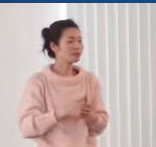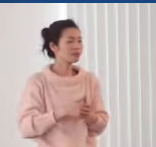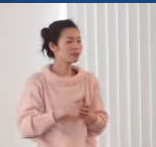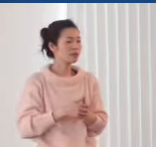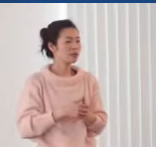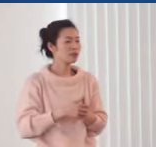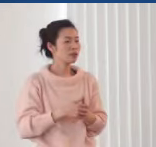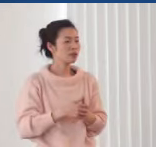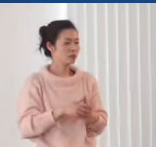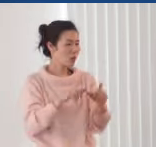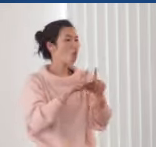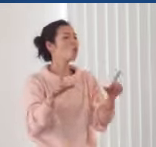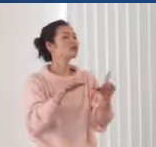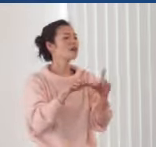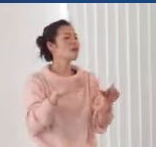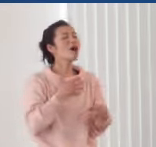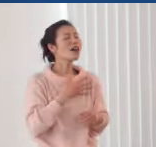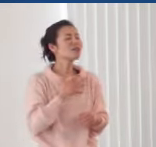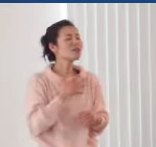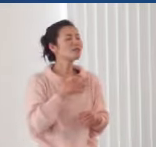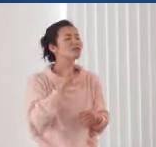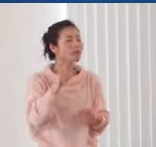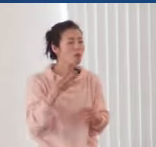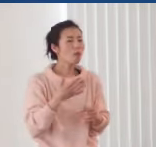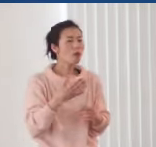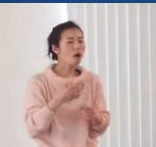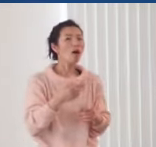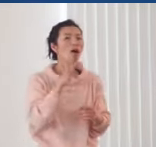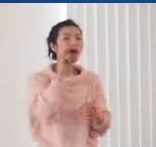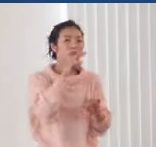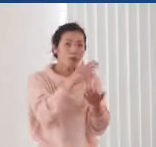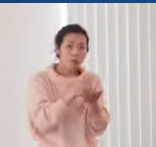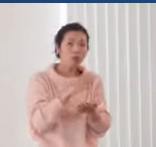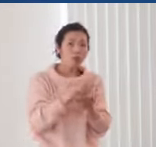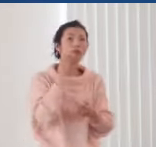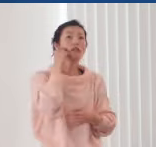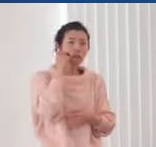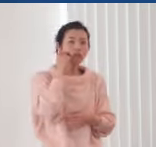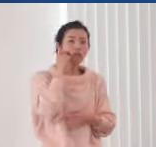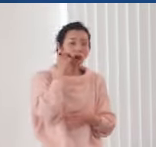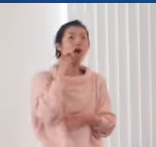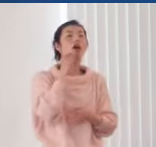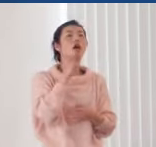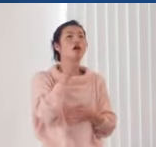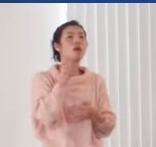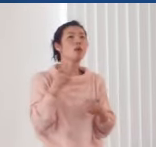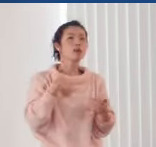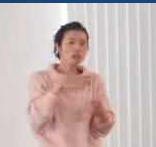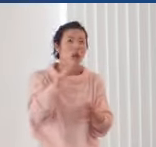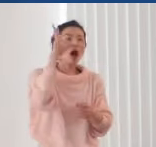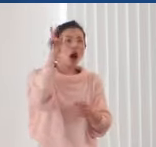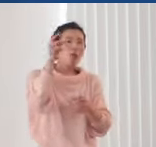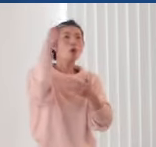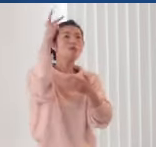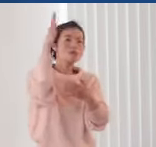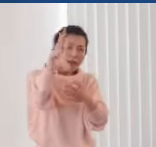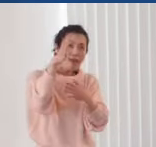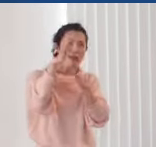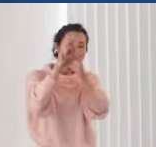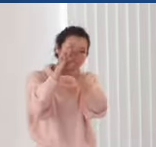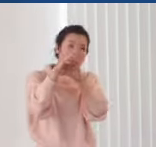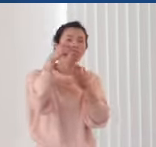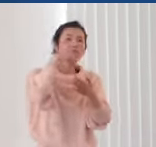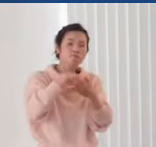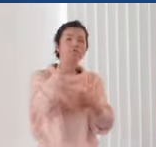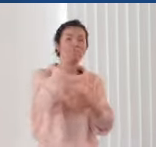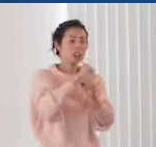ません。これは当然のことですね。私たちの時間は限られていますから。でもこの限られた時間の中